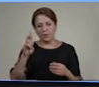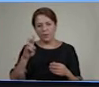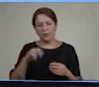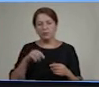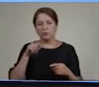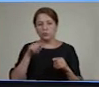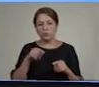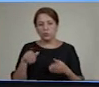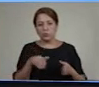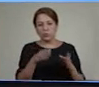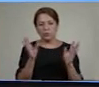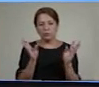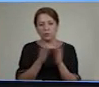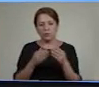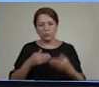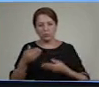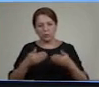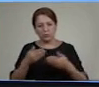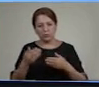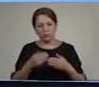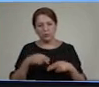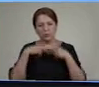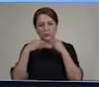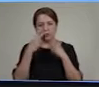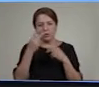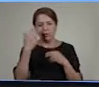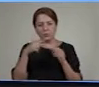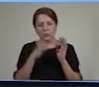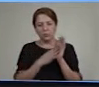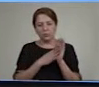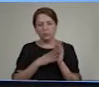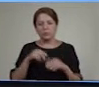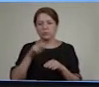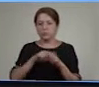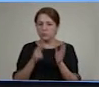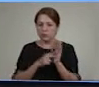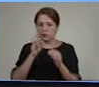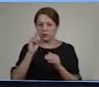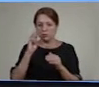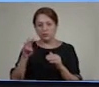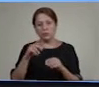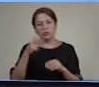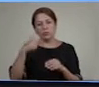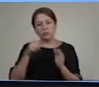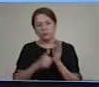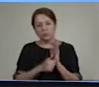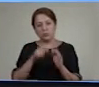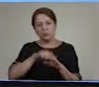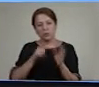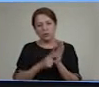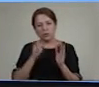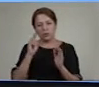yo'l bilan yurganimizda e'tibor bering. 39 km, 18 km, 36 km, 17